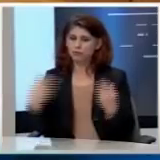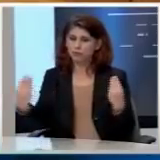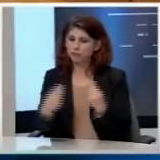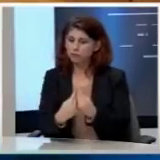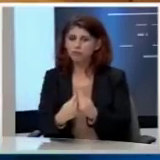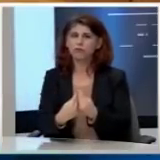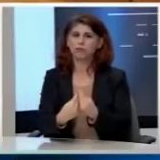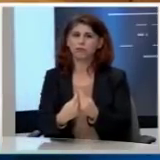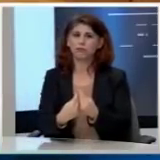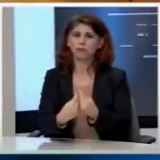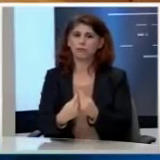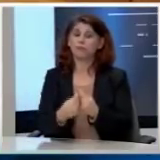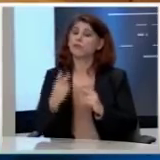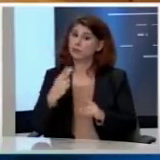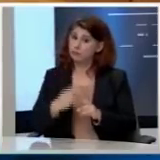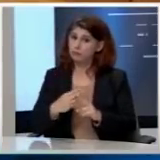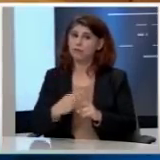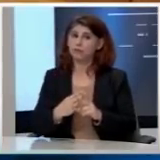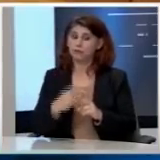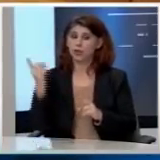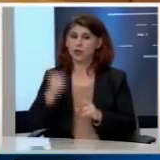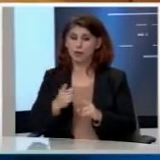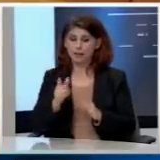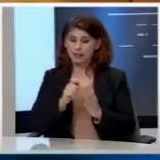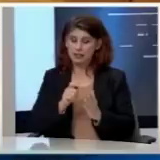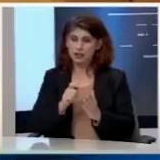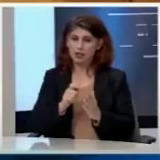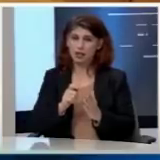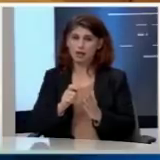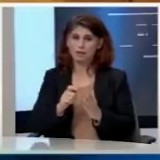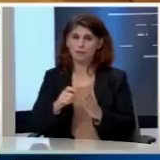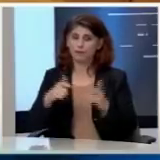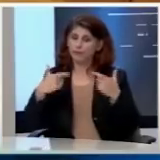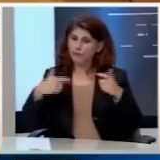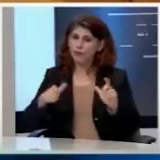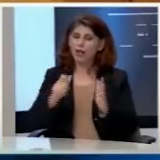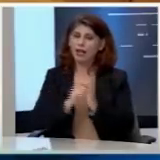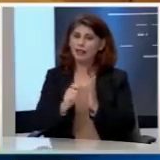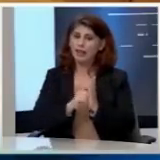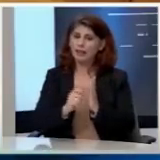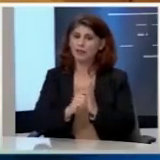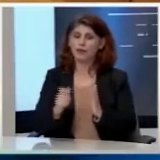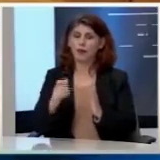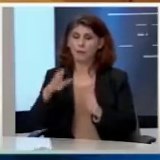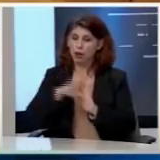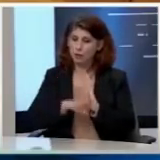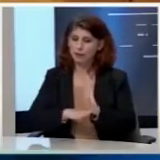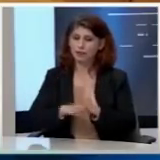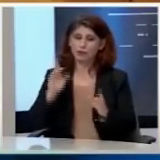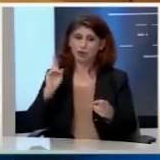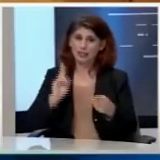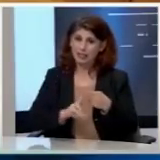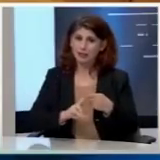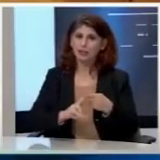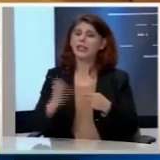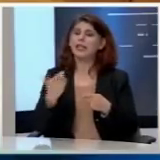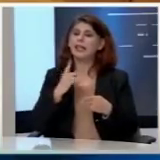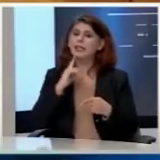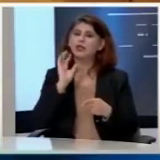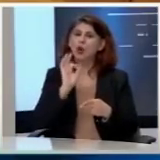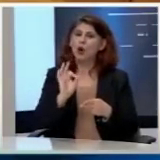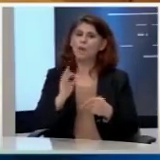διασταυρώνονται σε σημαντικό μέρος από τις καταγραφές της εταιρείας, προγραμματισμούς συναντήσεων και των σκοπών που